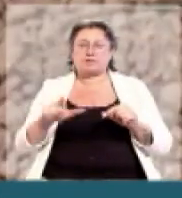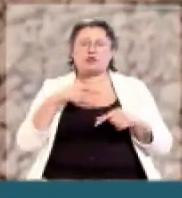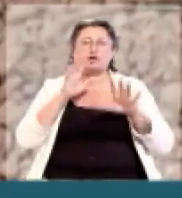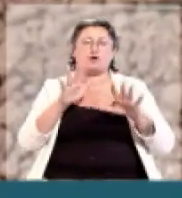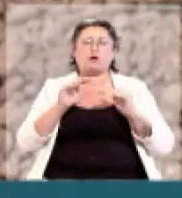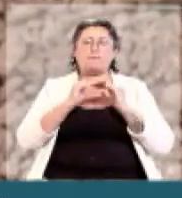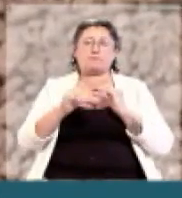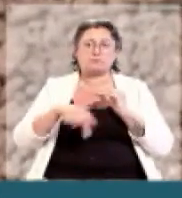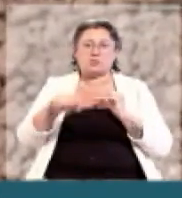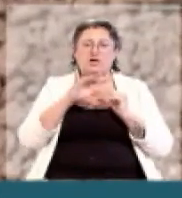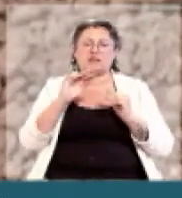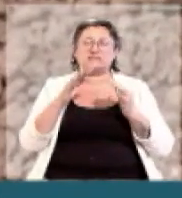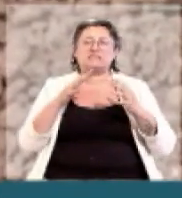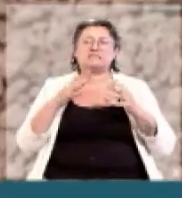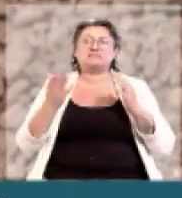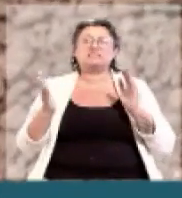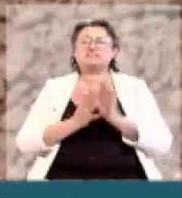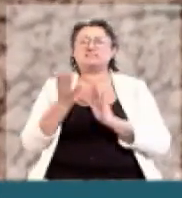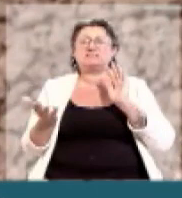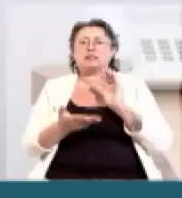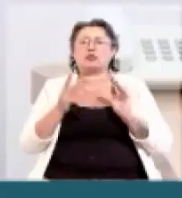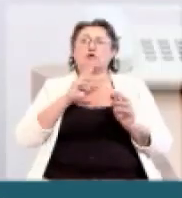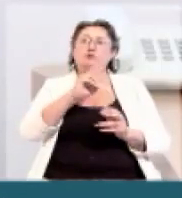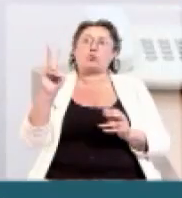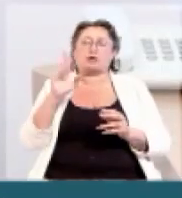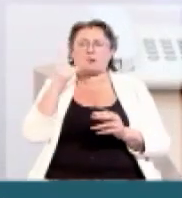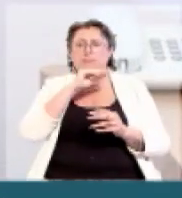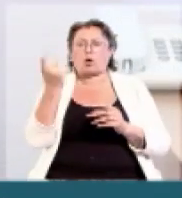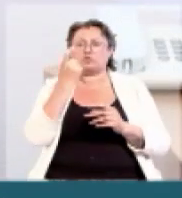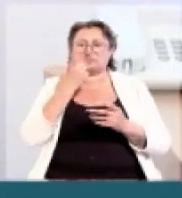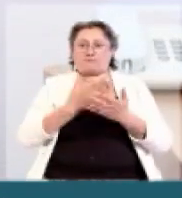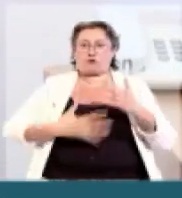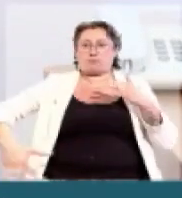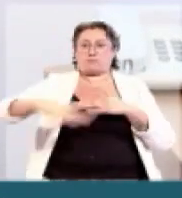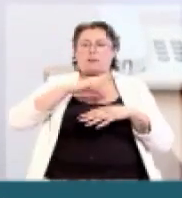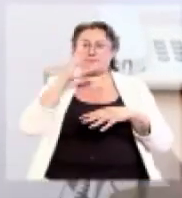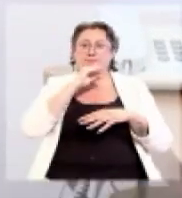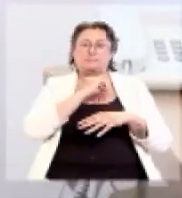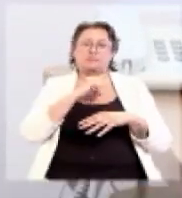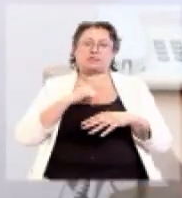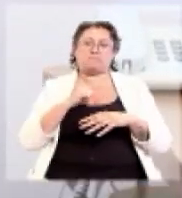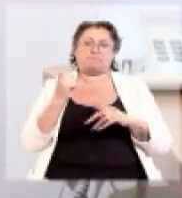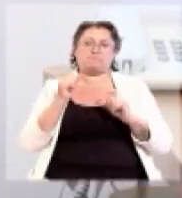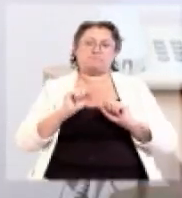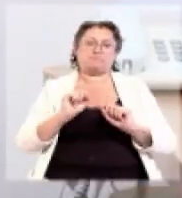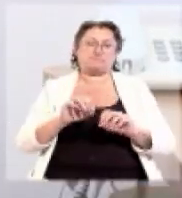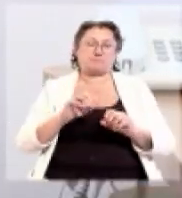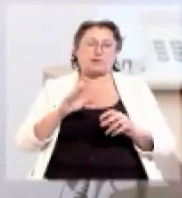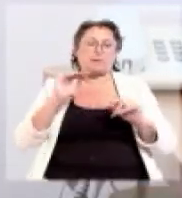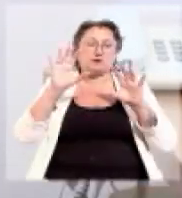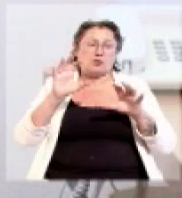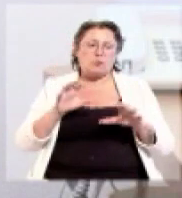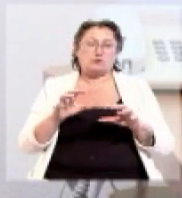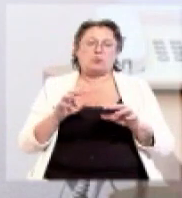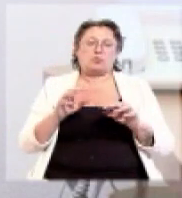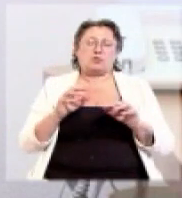сенокосные угодья. Некоторые аграрии проводят обработку своими силами. Никто не стал дожидаться. И по закону о